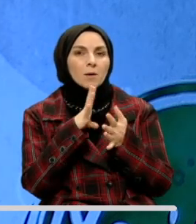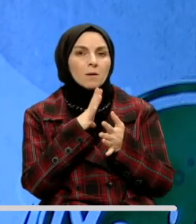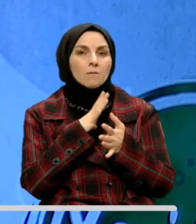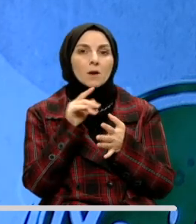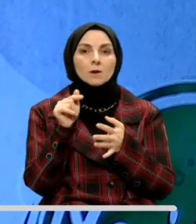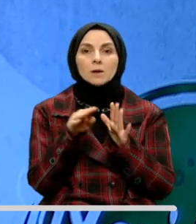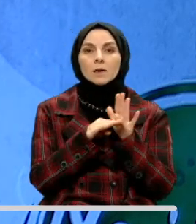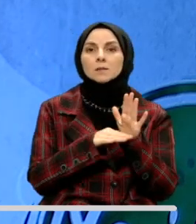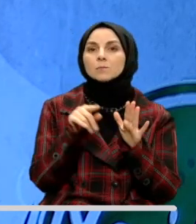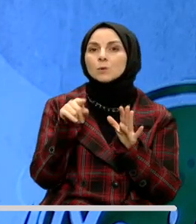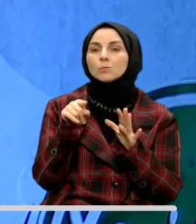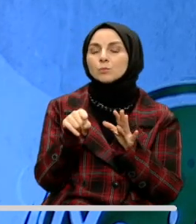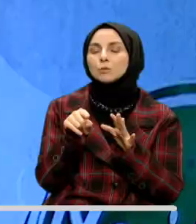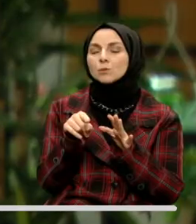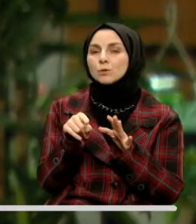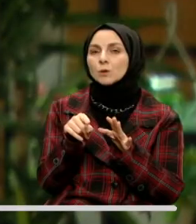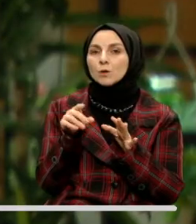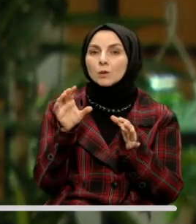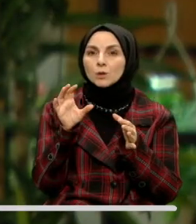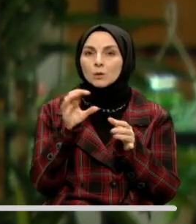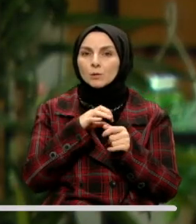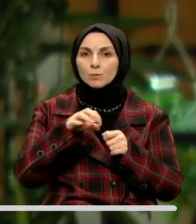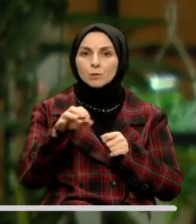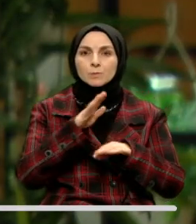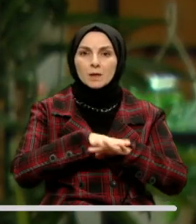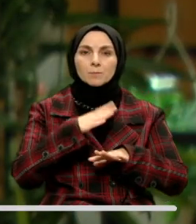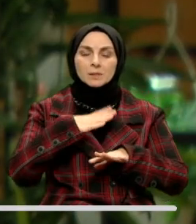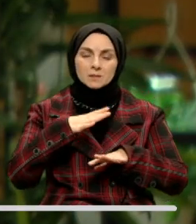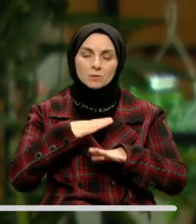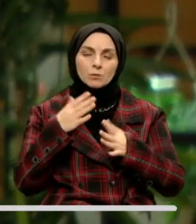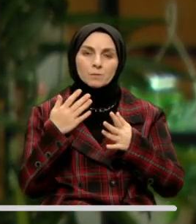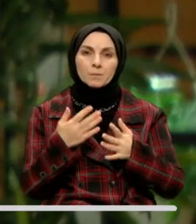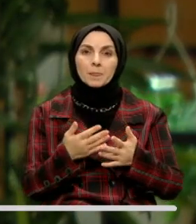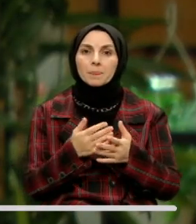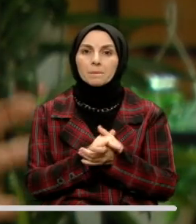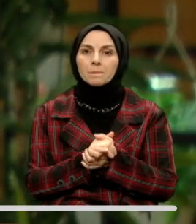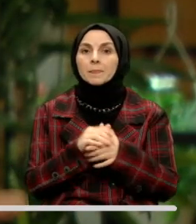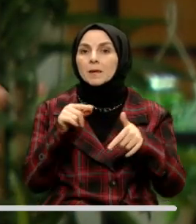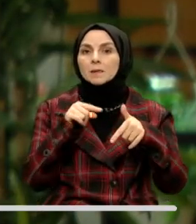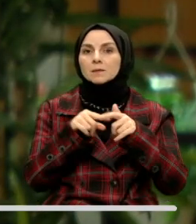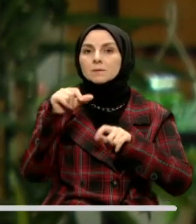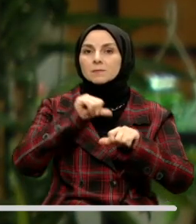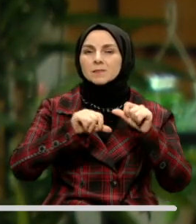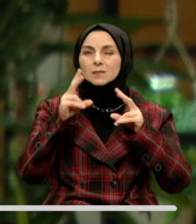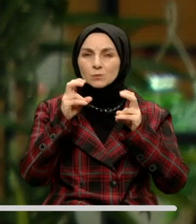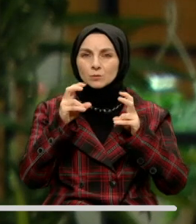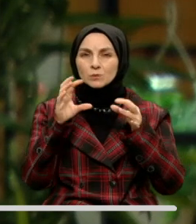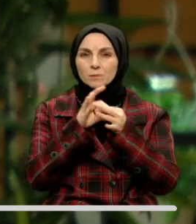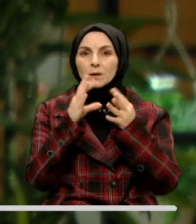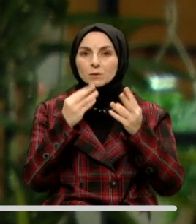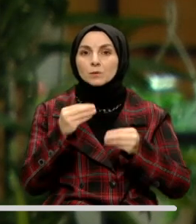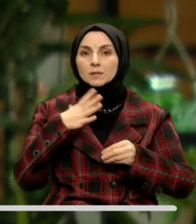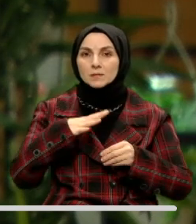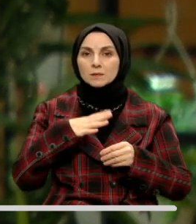bu alan üstünde geçirmek istiyorum. Hani sadece olarak. İş olarak değil. Evet. Ya peki, aslında fizik üzerinde. Fizik üzerine ama akademide istiyorsun